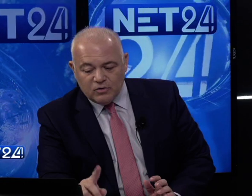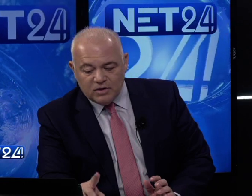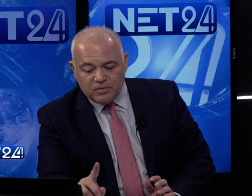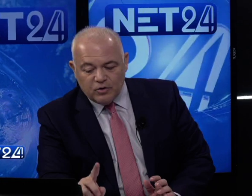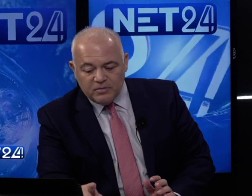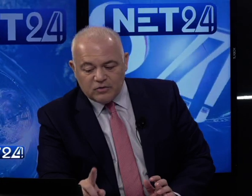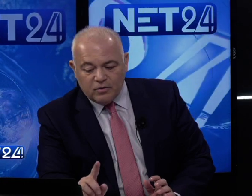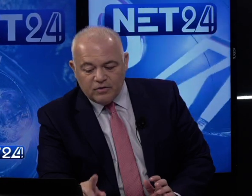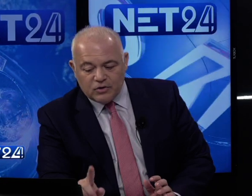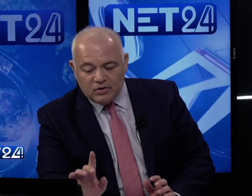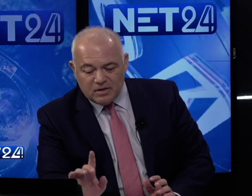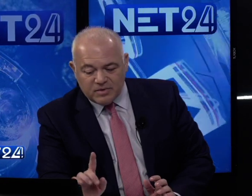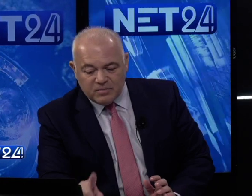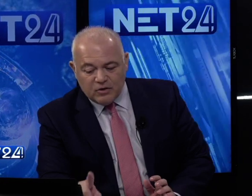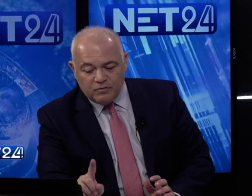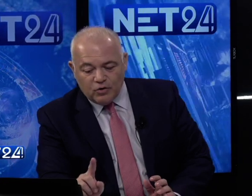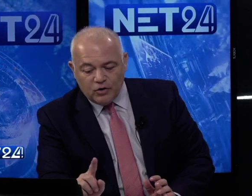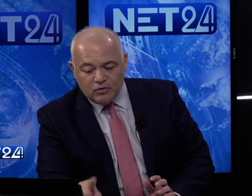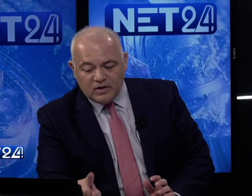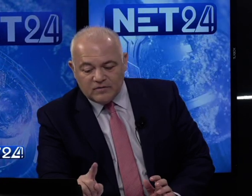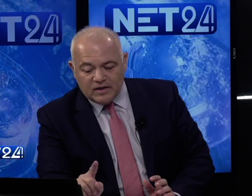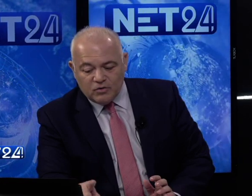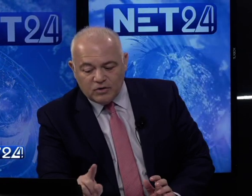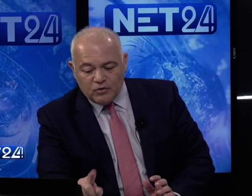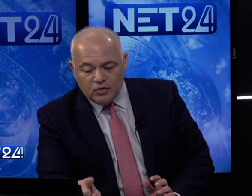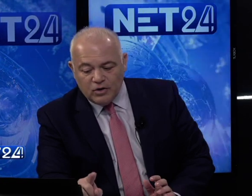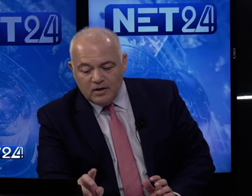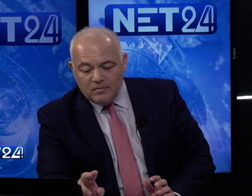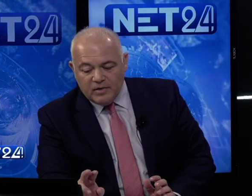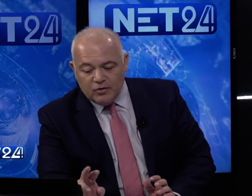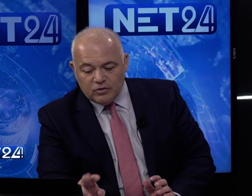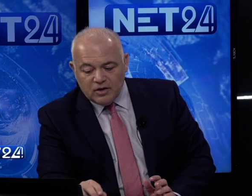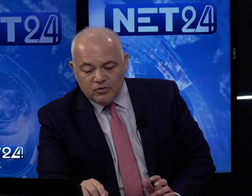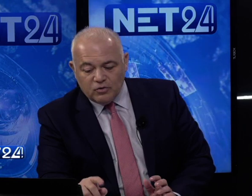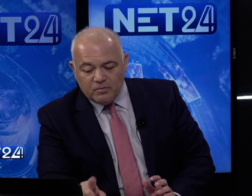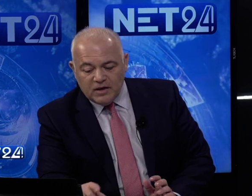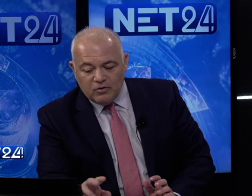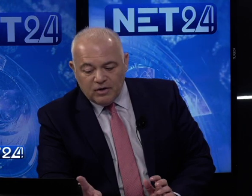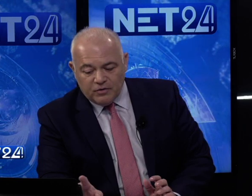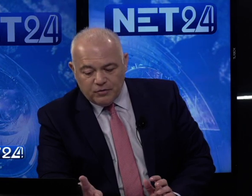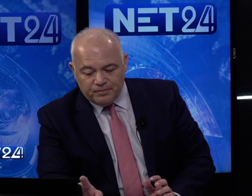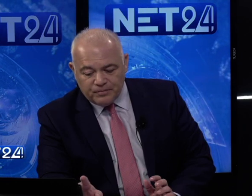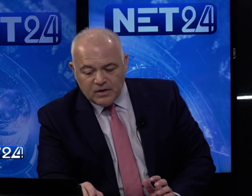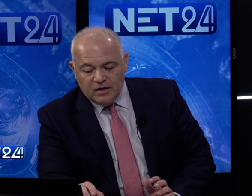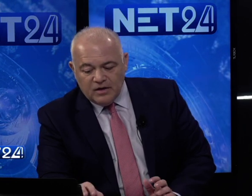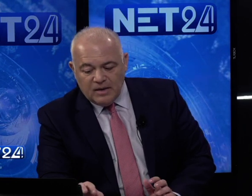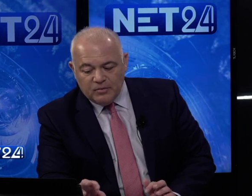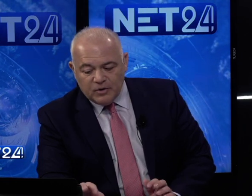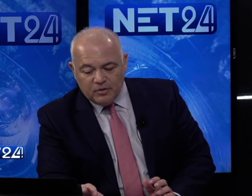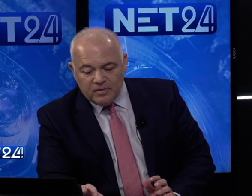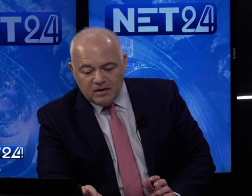δυνατότητα αναστολής πληρωμής των δόσεων ρυθμισμένων φορολογικών και ασφαλιστικών εισφορών πληρωτέων τον μήνα Νοέμβριο.